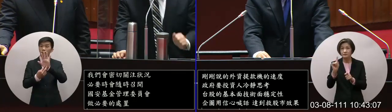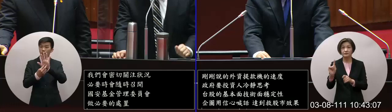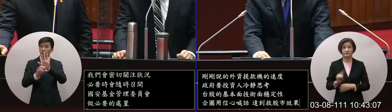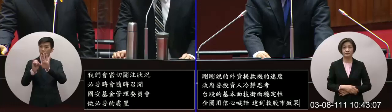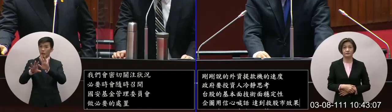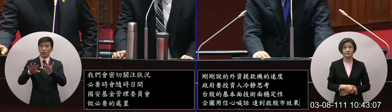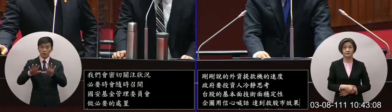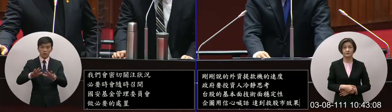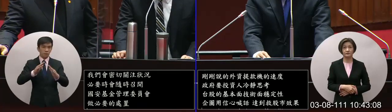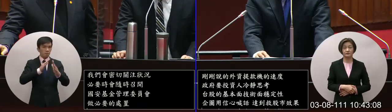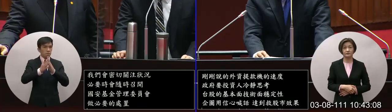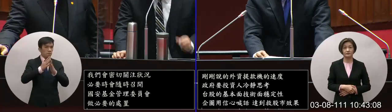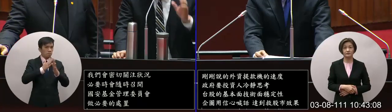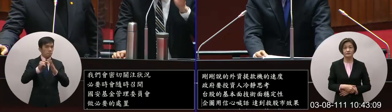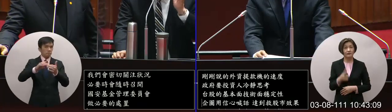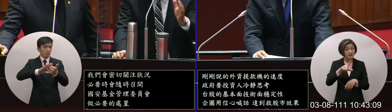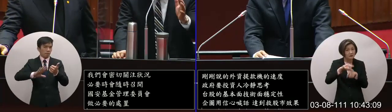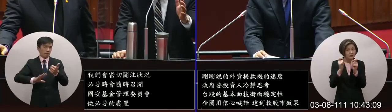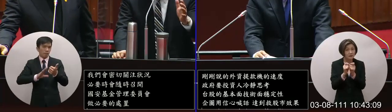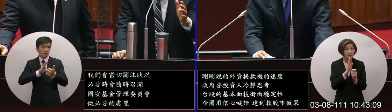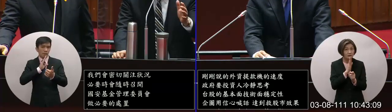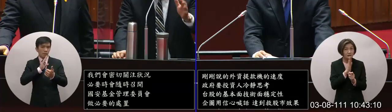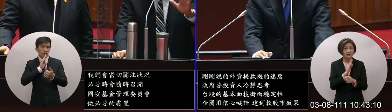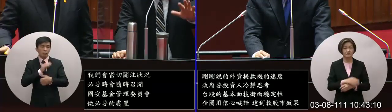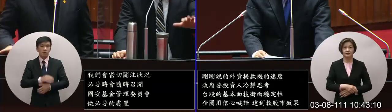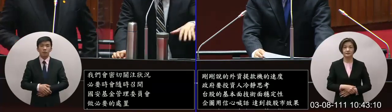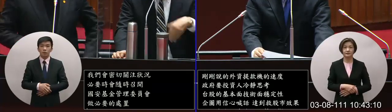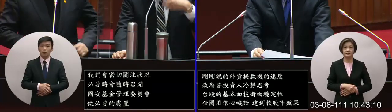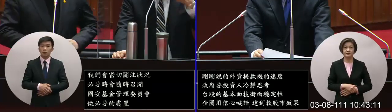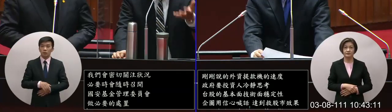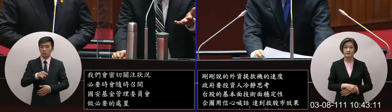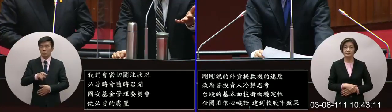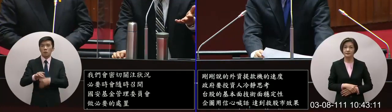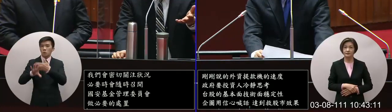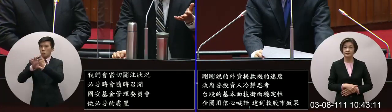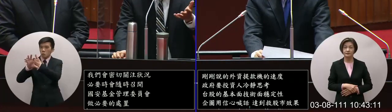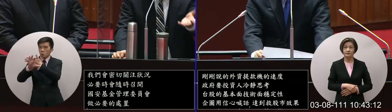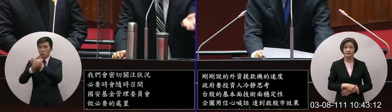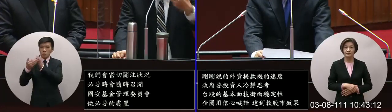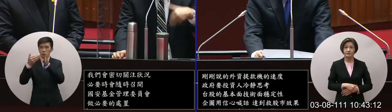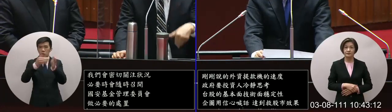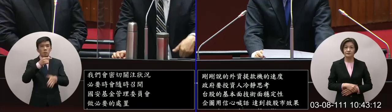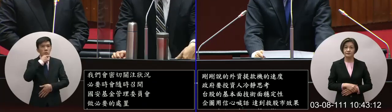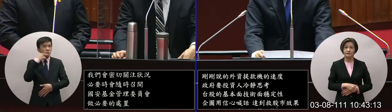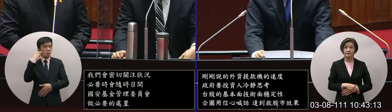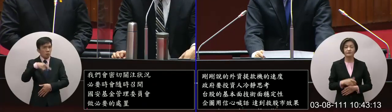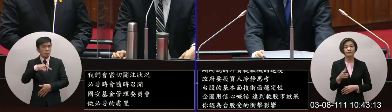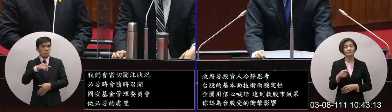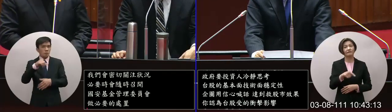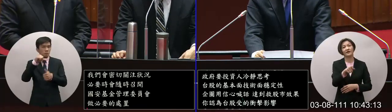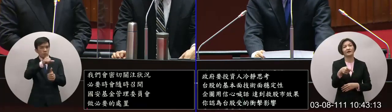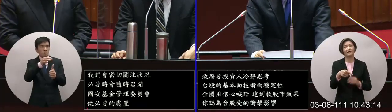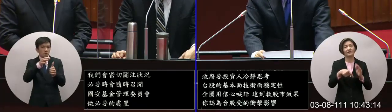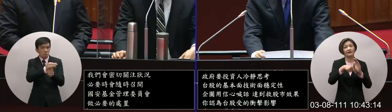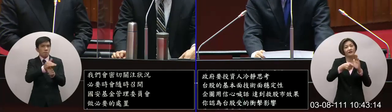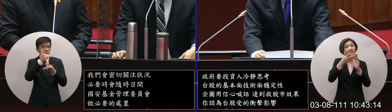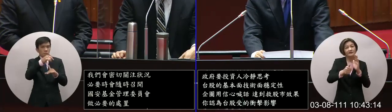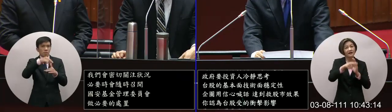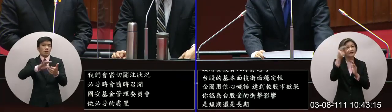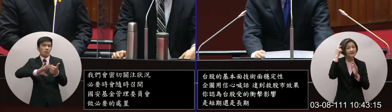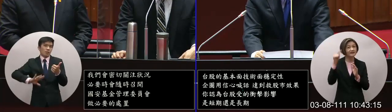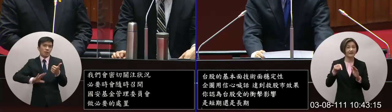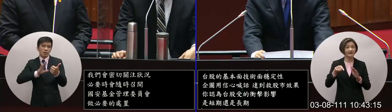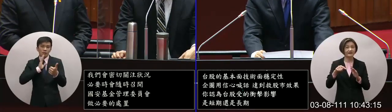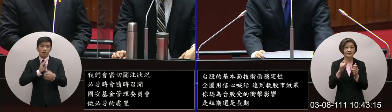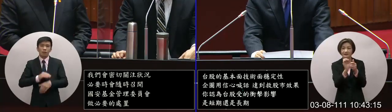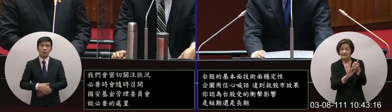战争冲击， 所以说是短期的。 那个制裁所引发的效应反应， 所以说你院长，你认为这是短期